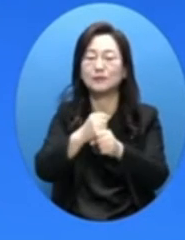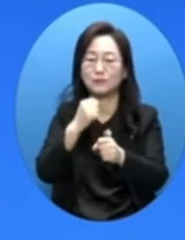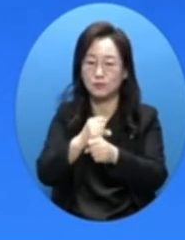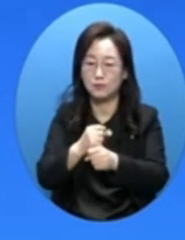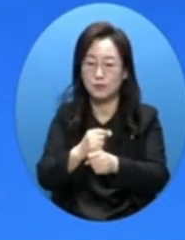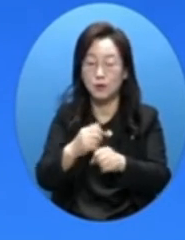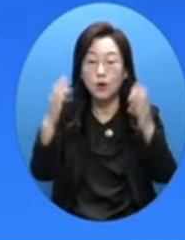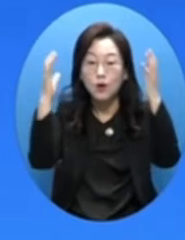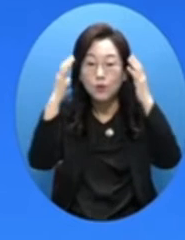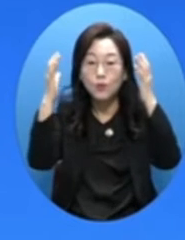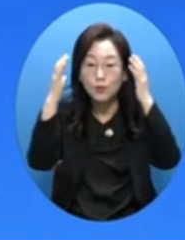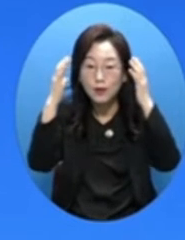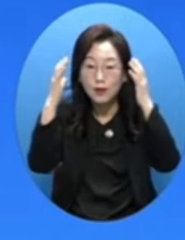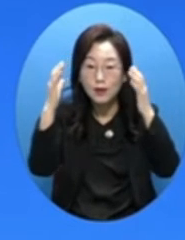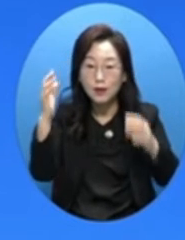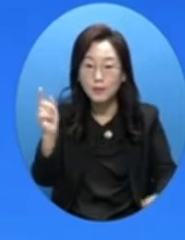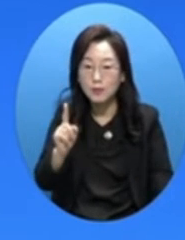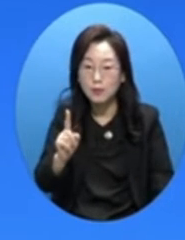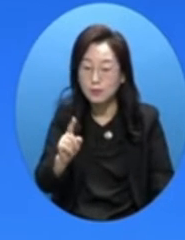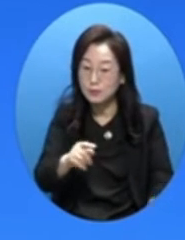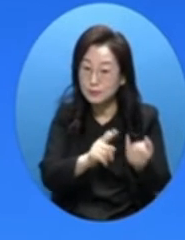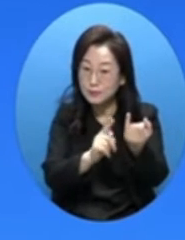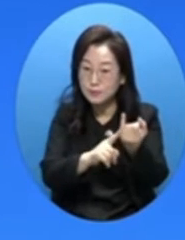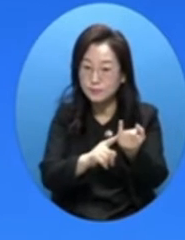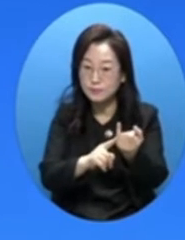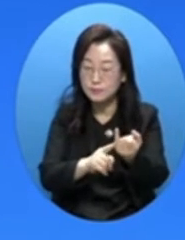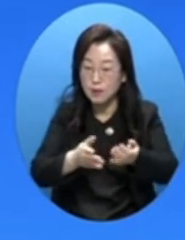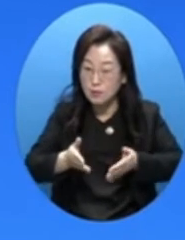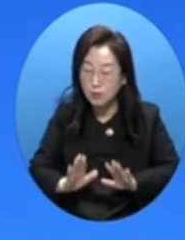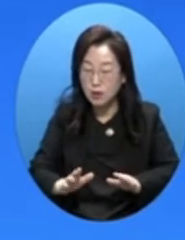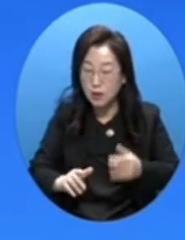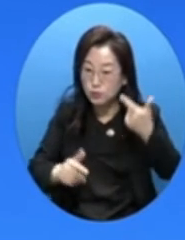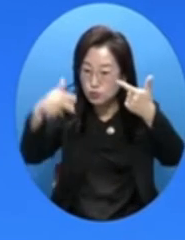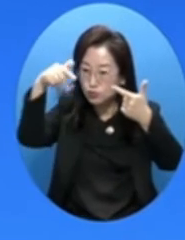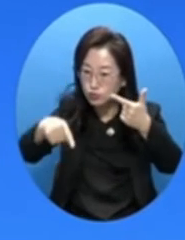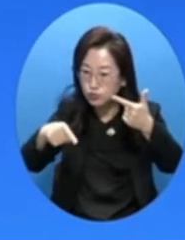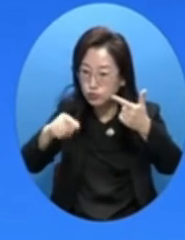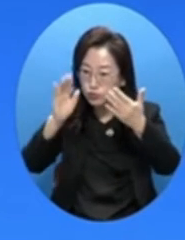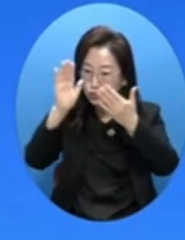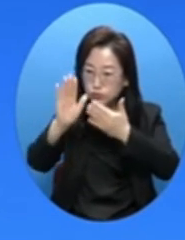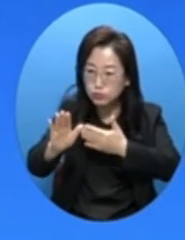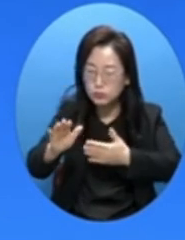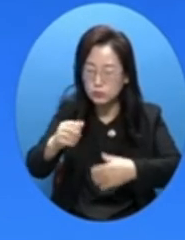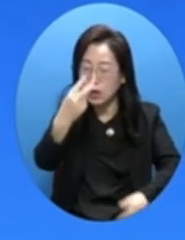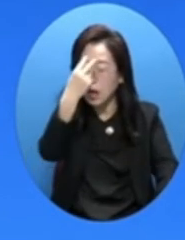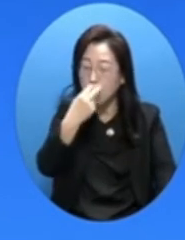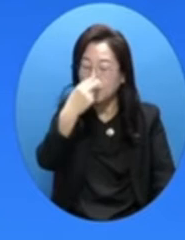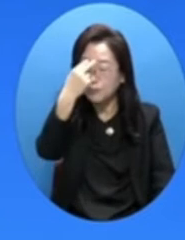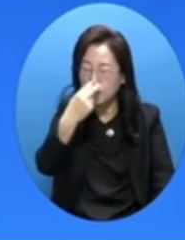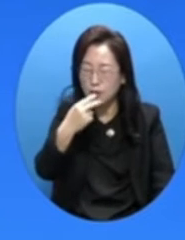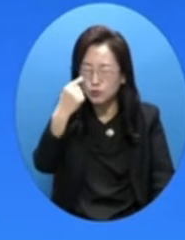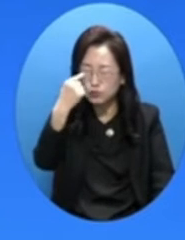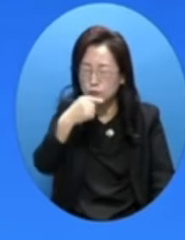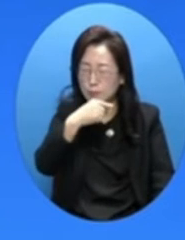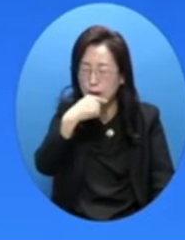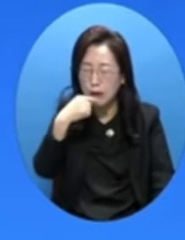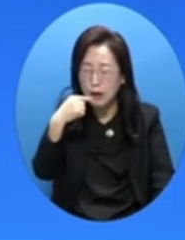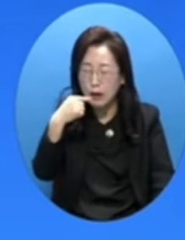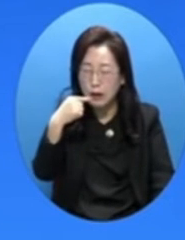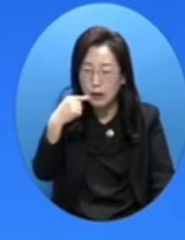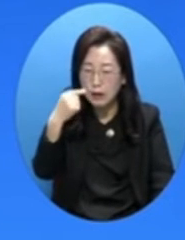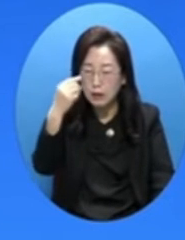고난은 태어나서 6주 후부터 시작됐습니다. 감기로 눈이 충혈되었는데,